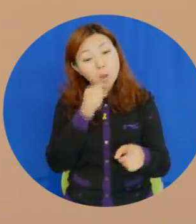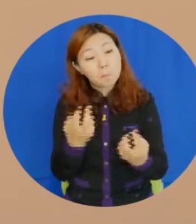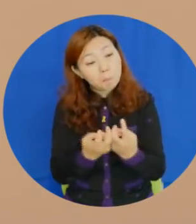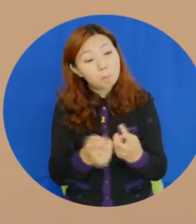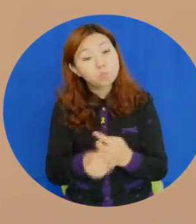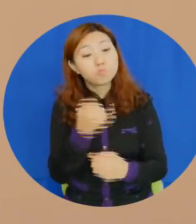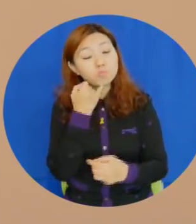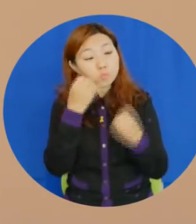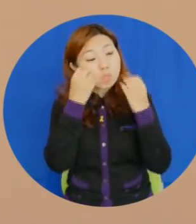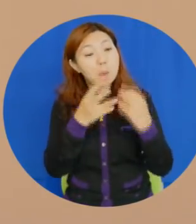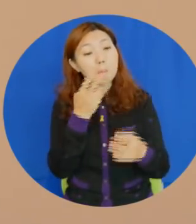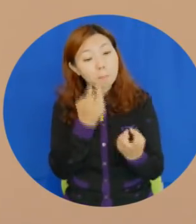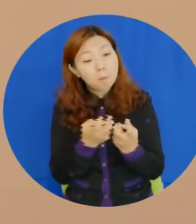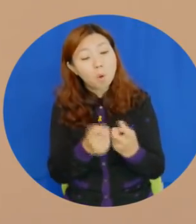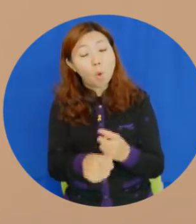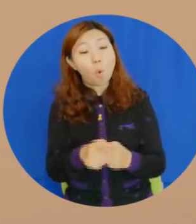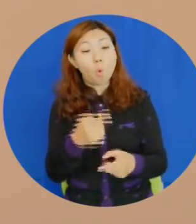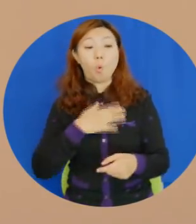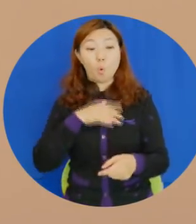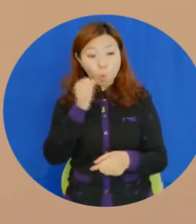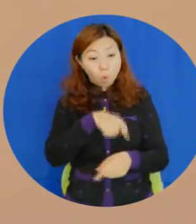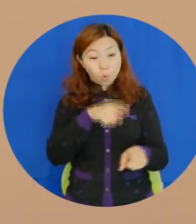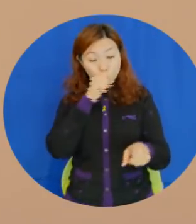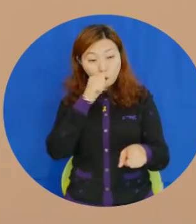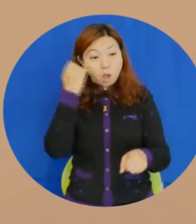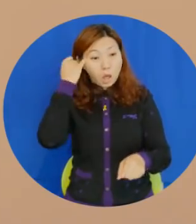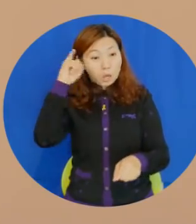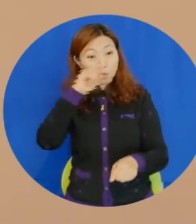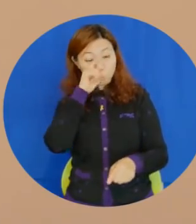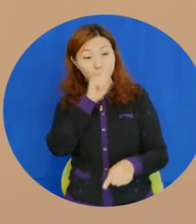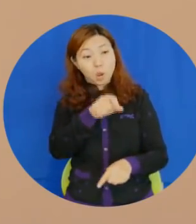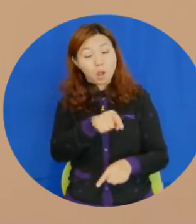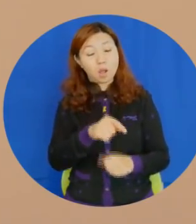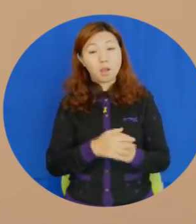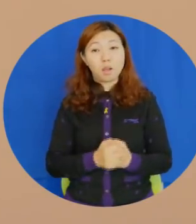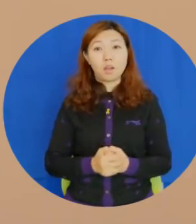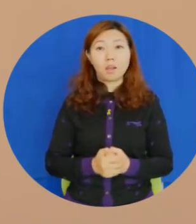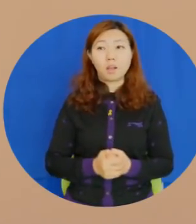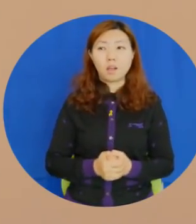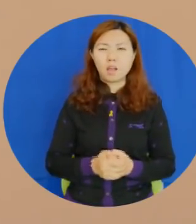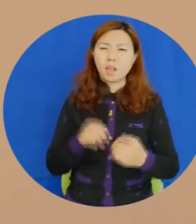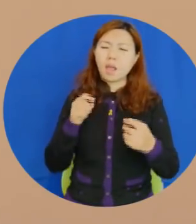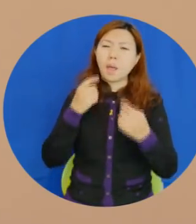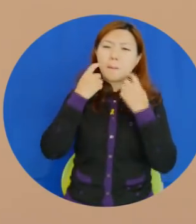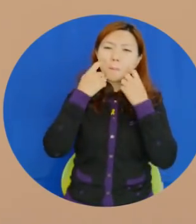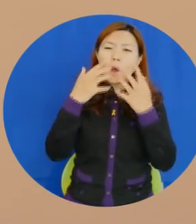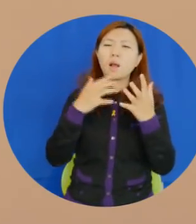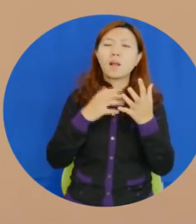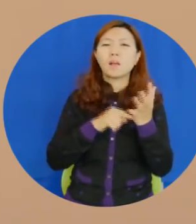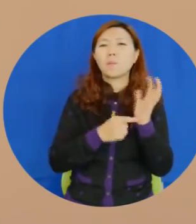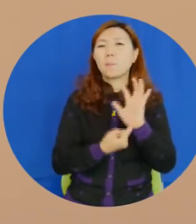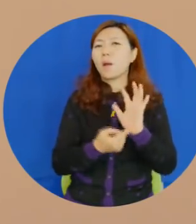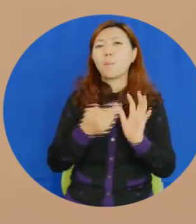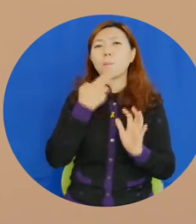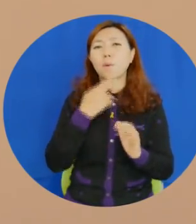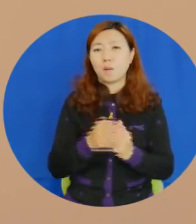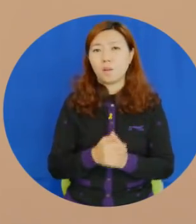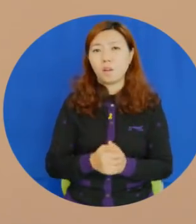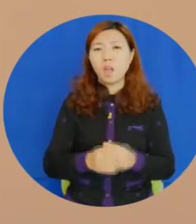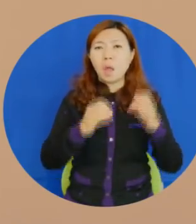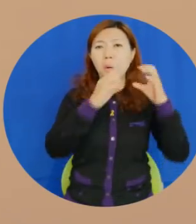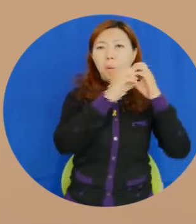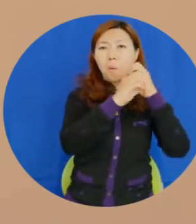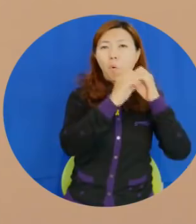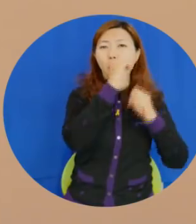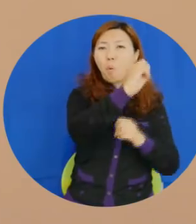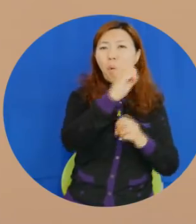오, 그것도 한 방법이다. 이렇게 해요. 뭐 그것도 방법이다. 이렇게 해요. 야, 그 생각은 선생님도 못 해봤는데 그 생각도 괜찮네. 정답이 없어야